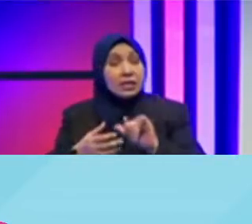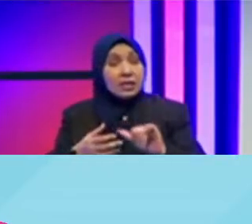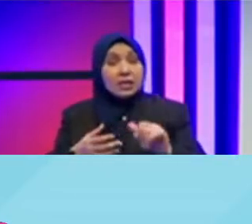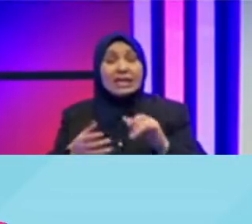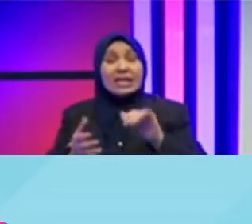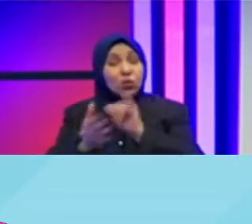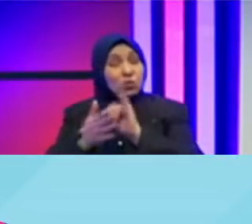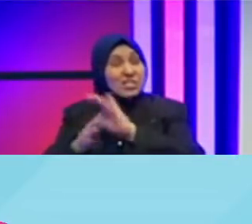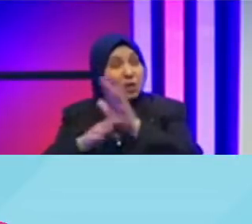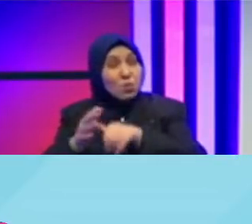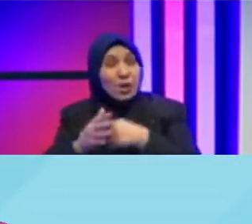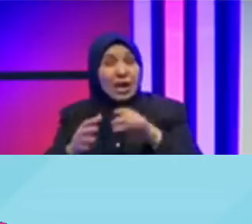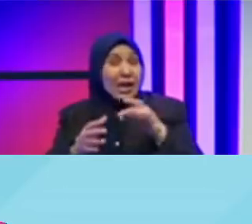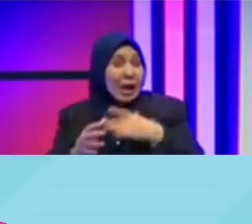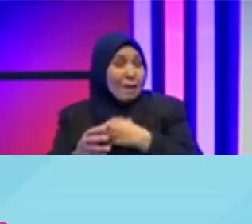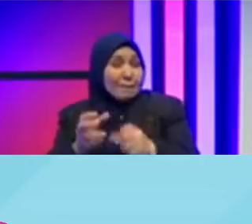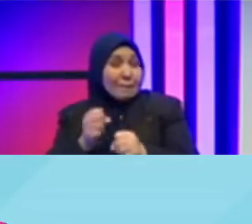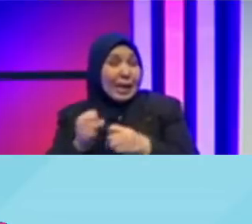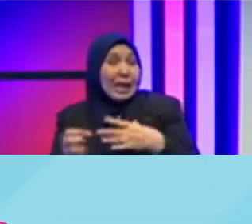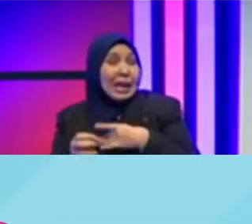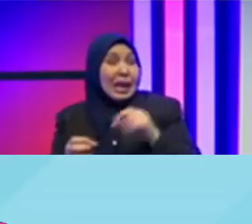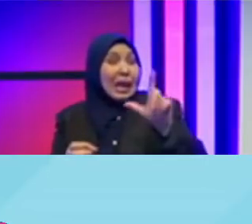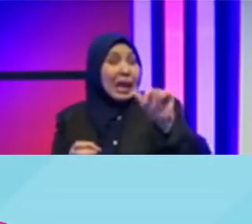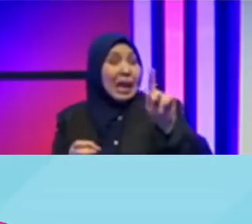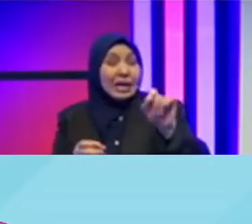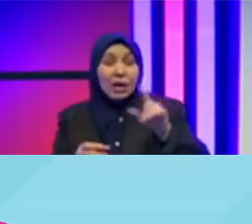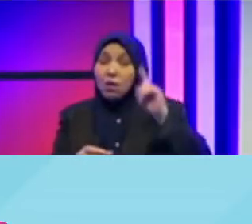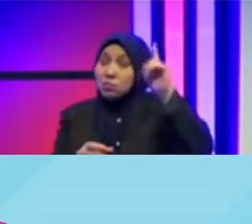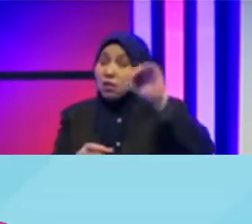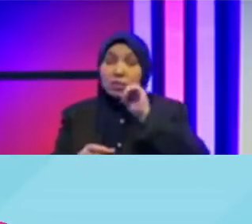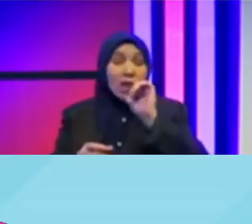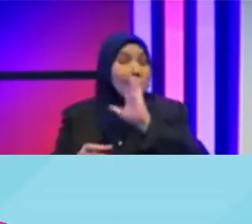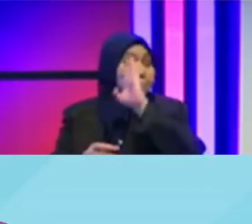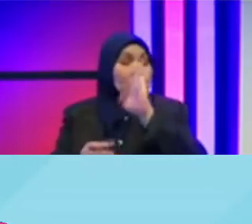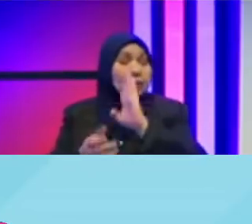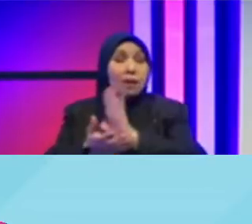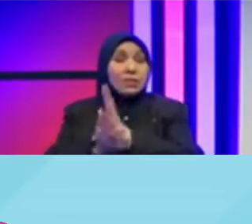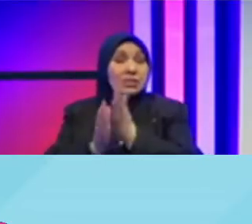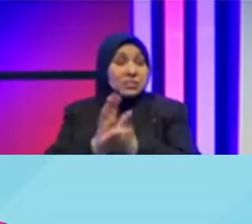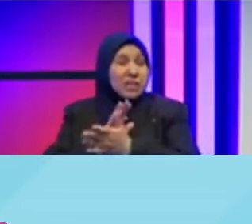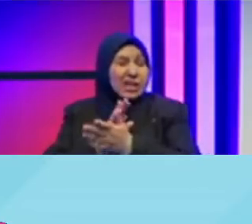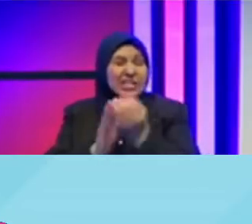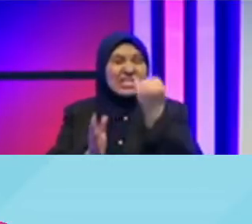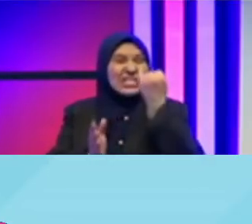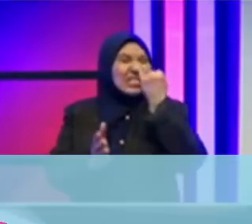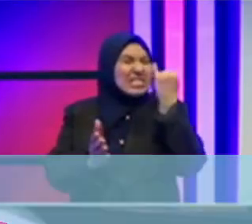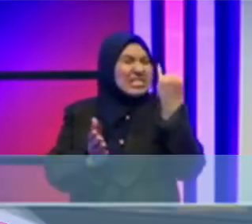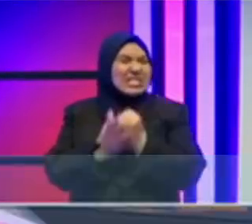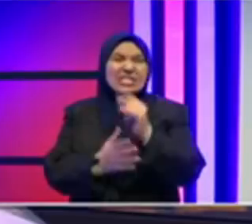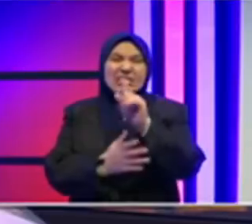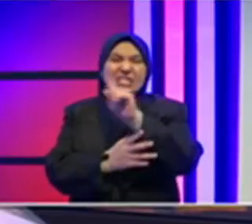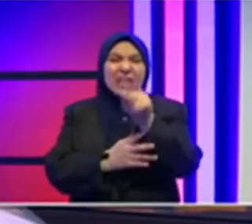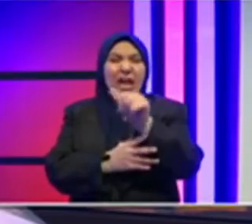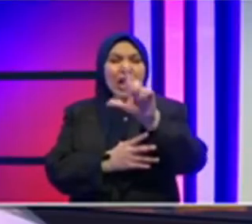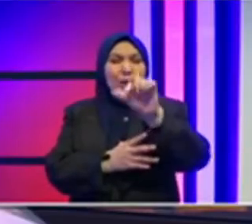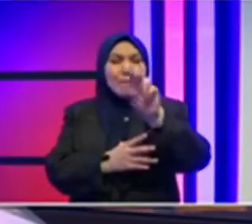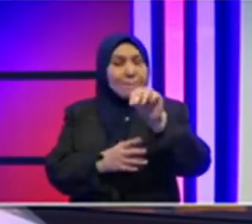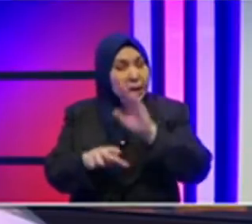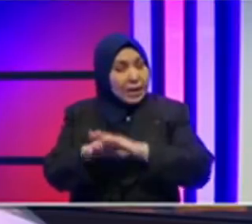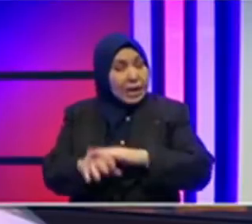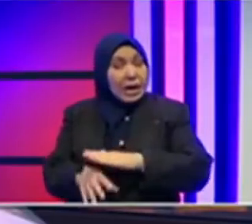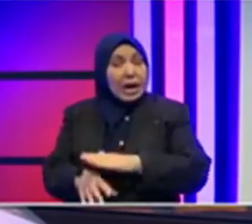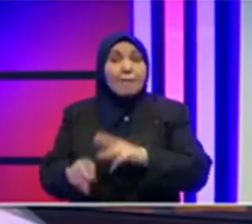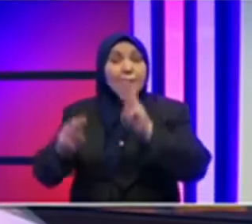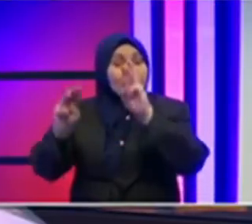laysa bizzalim la millil abid, Allah tidak pernah menjadi penzalim kepada hamba-hambanya, tetapi hamba